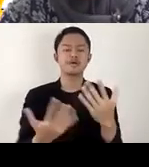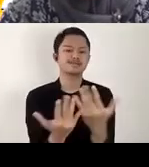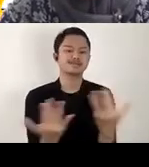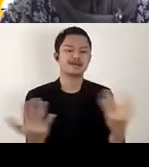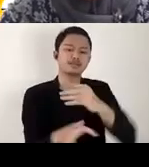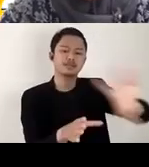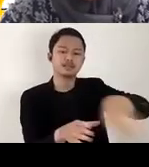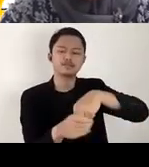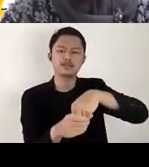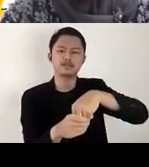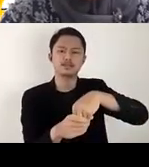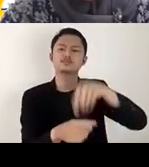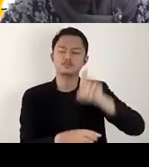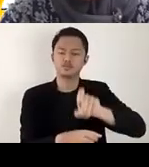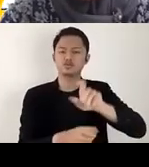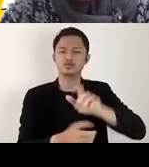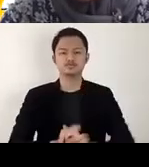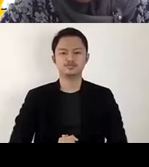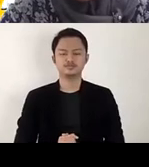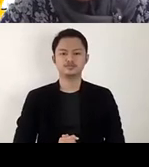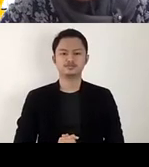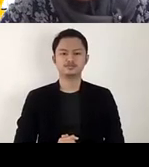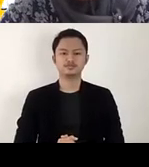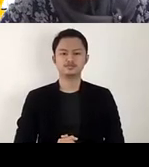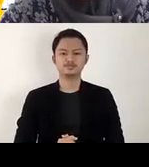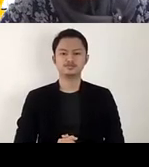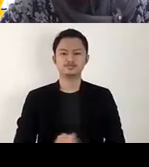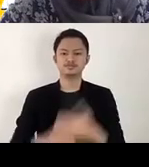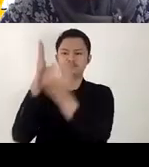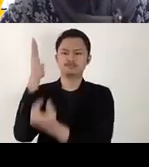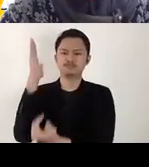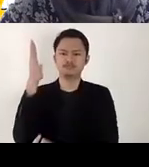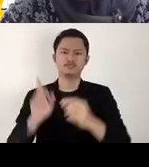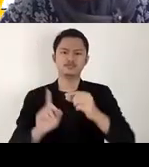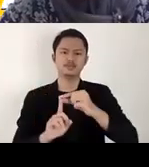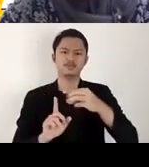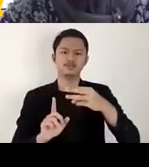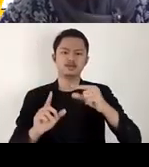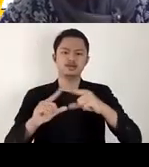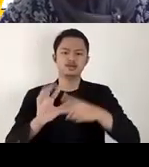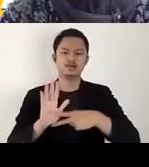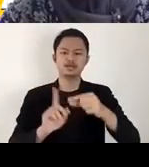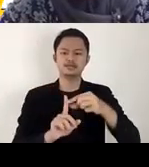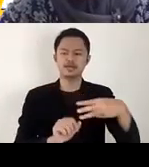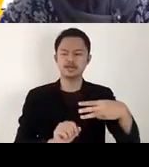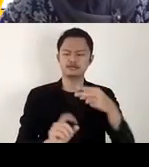sipil di dalamnya dan atlet rantai ini dipandang